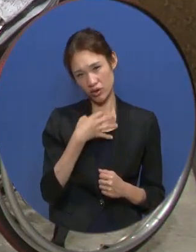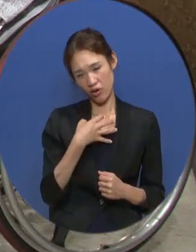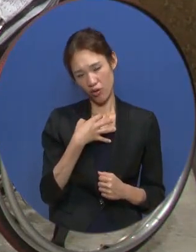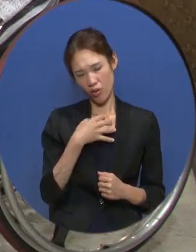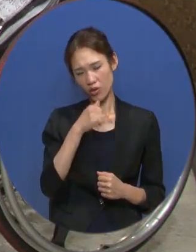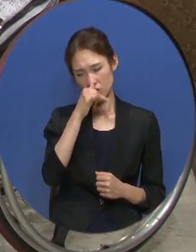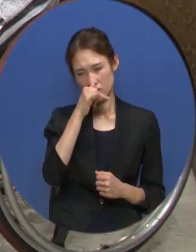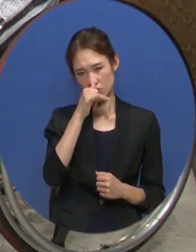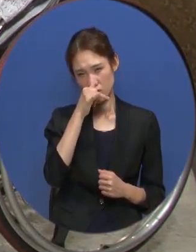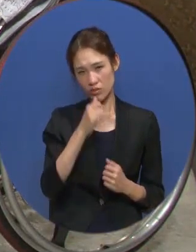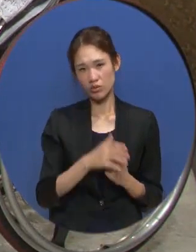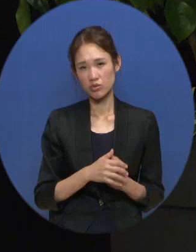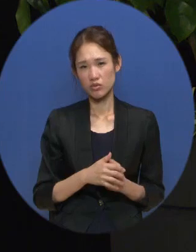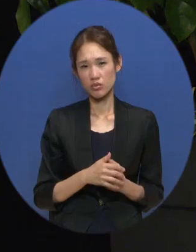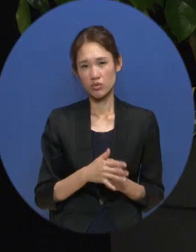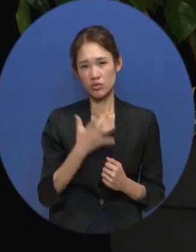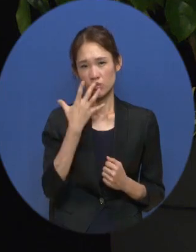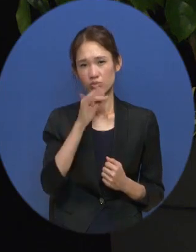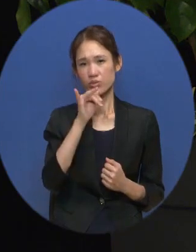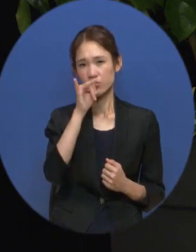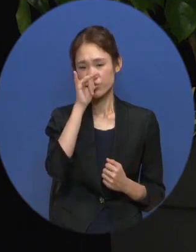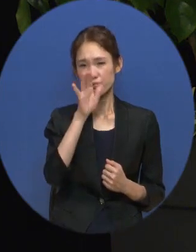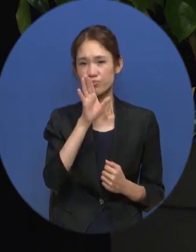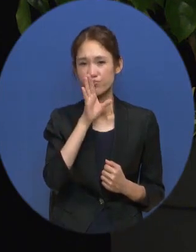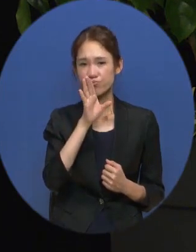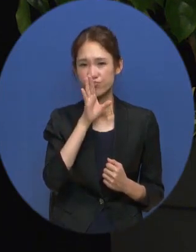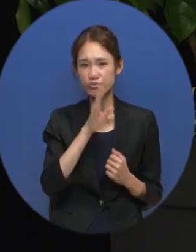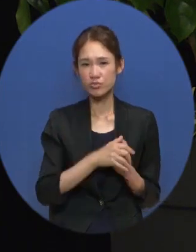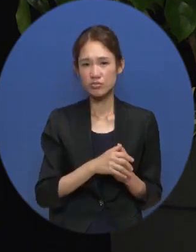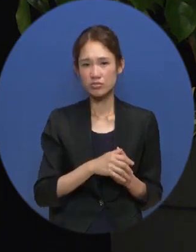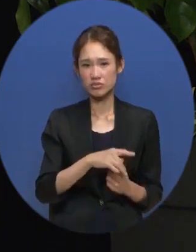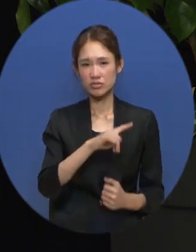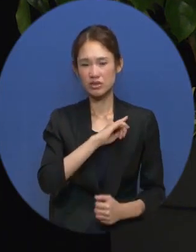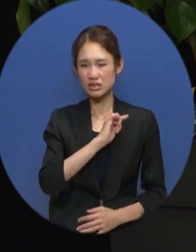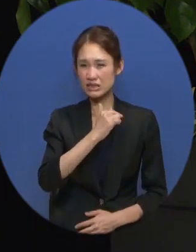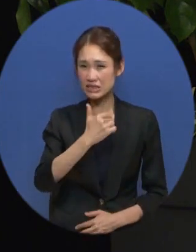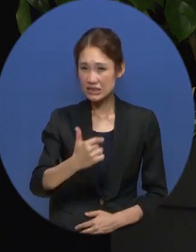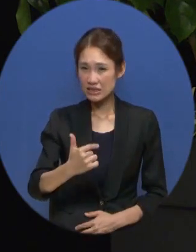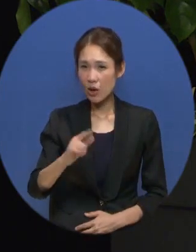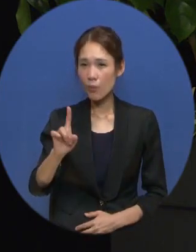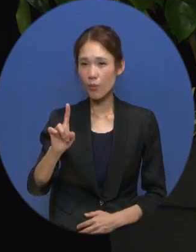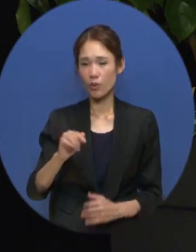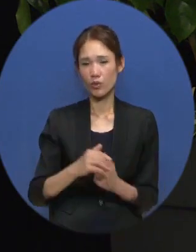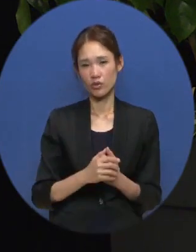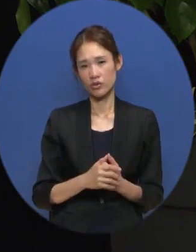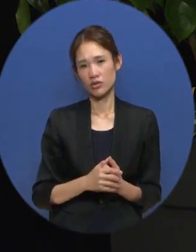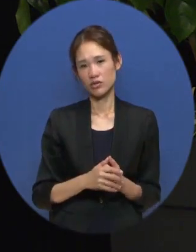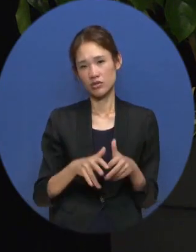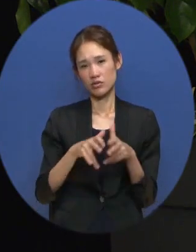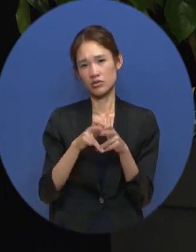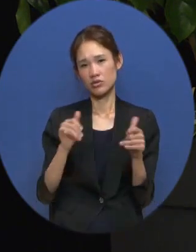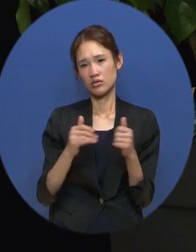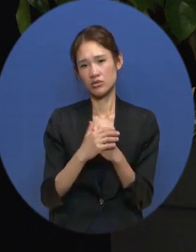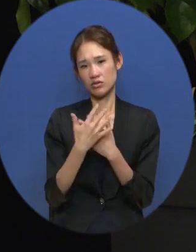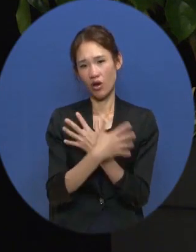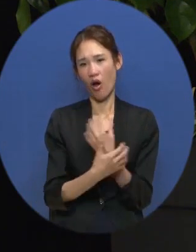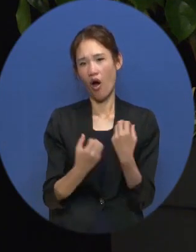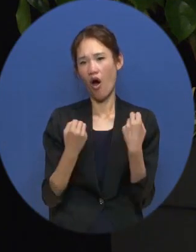힘든 점도 물론 있습니다. 물론 있는데 그 가장 큰 게 그 장애인